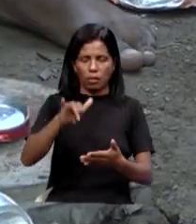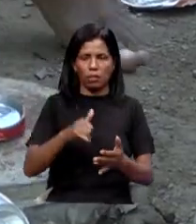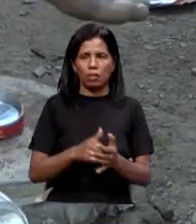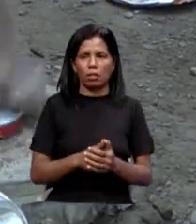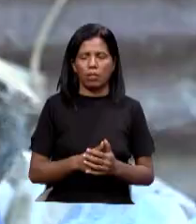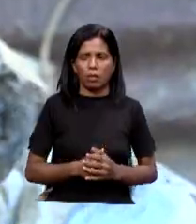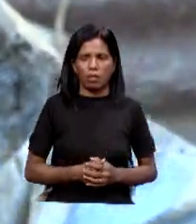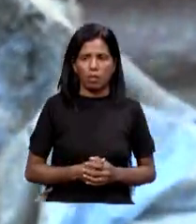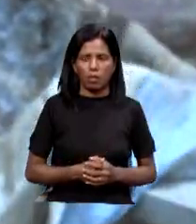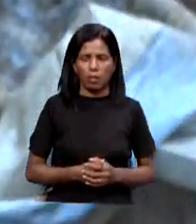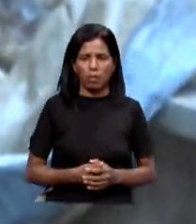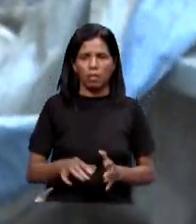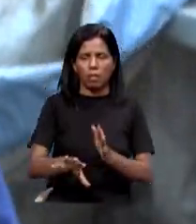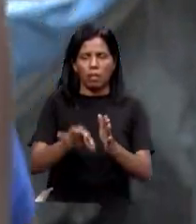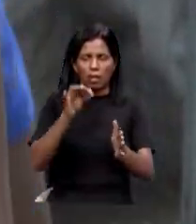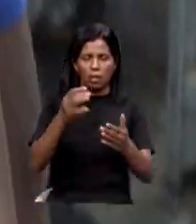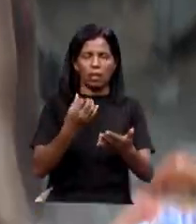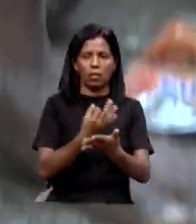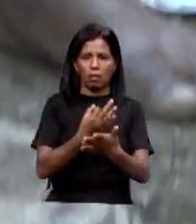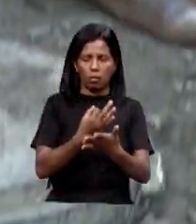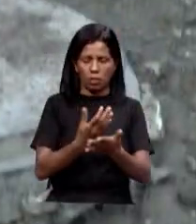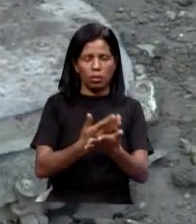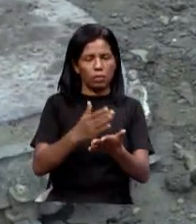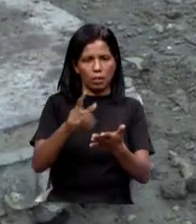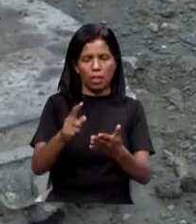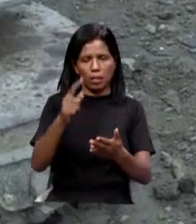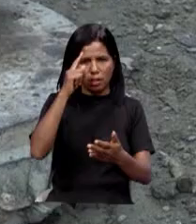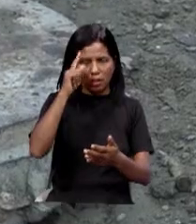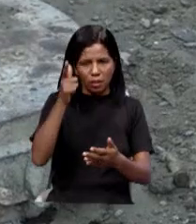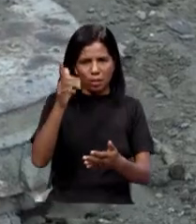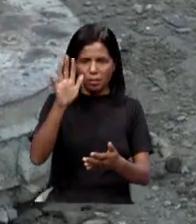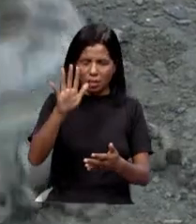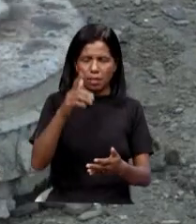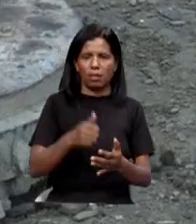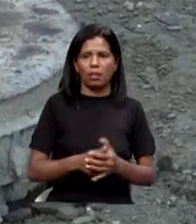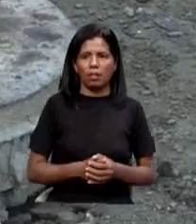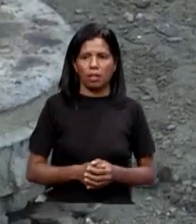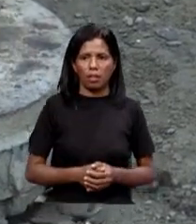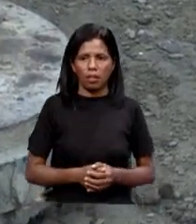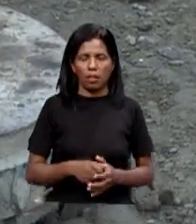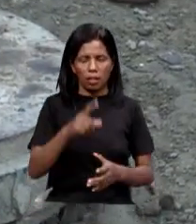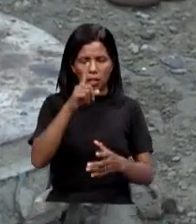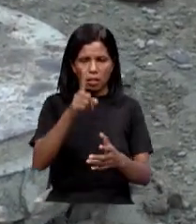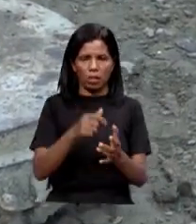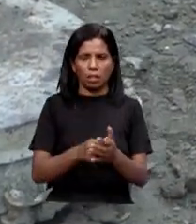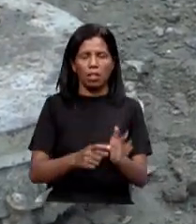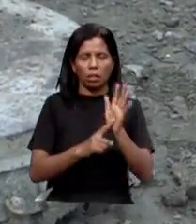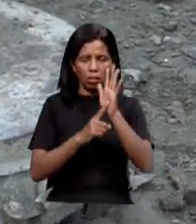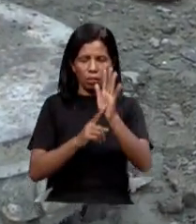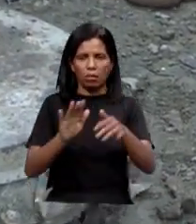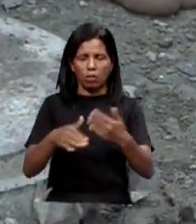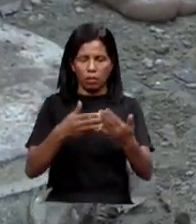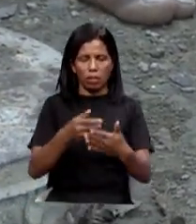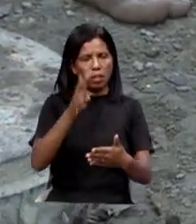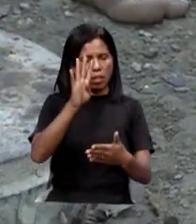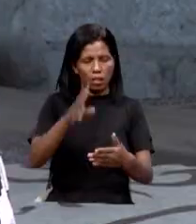mai. Cera hitam kuarter kagak pahe hotu. Akar dan si ida tinggi ker hatur bayi itu tinggi cina serain hatnya